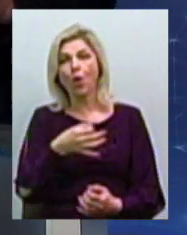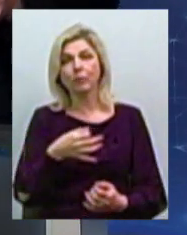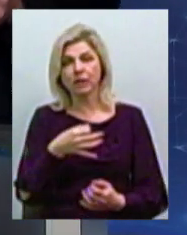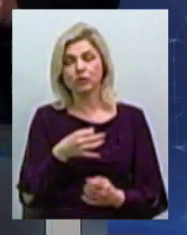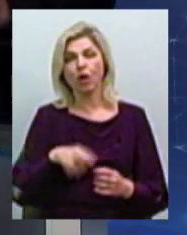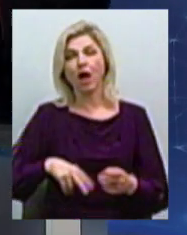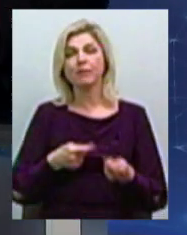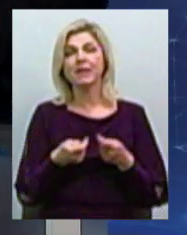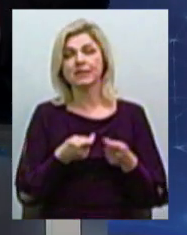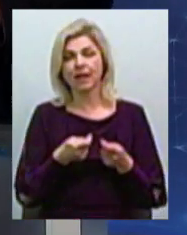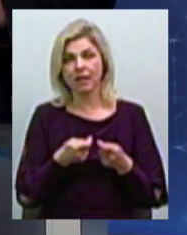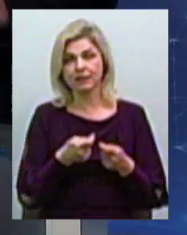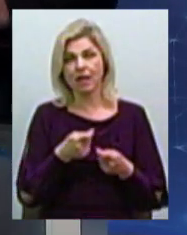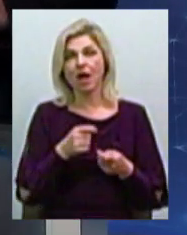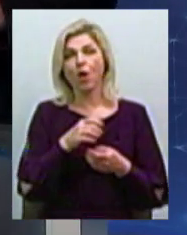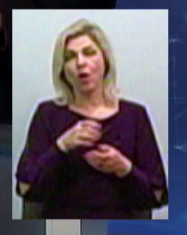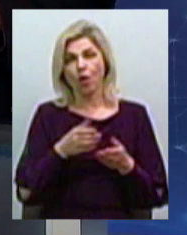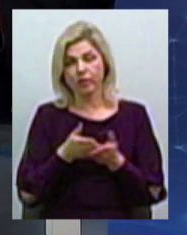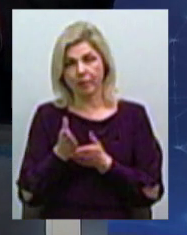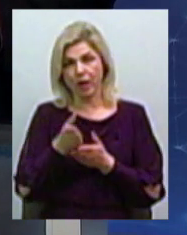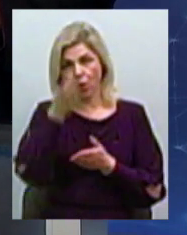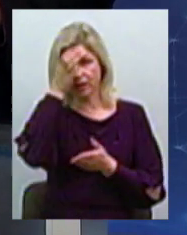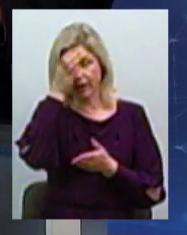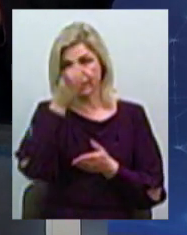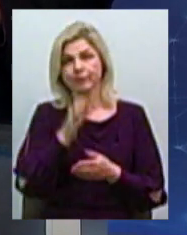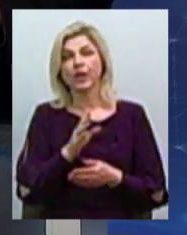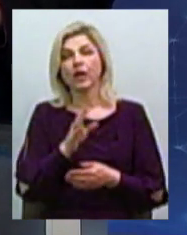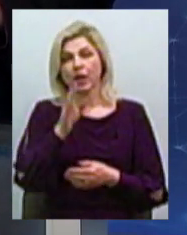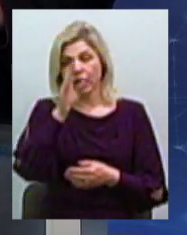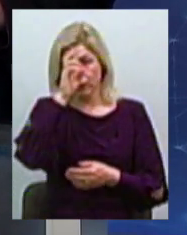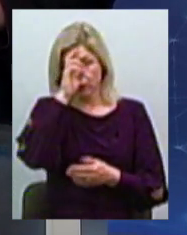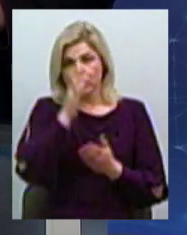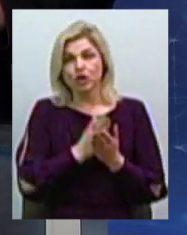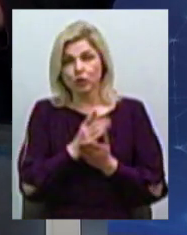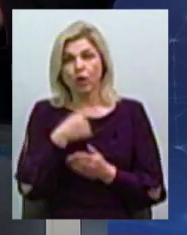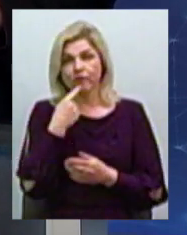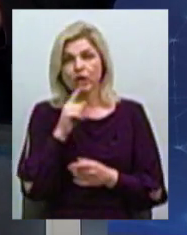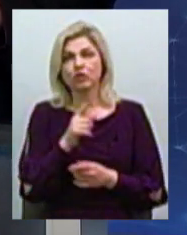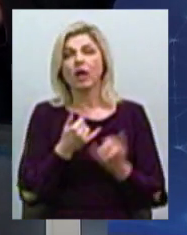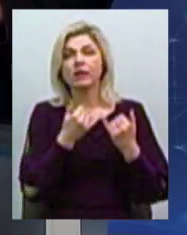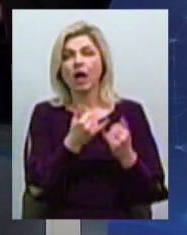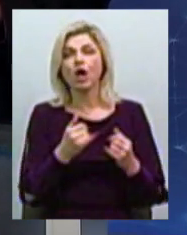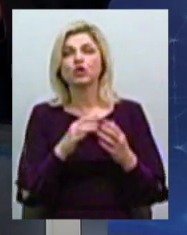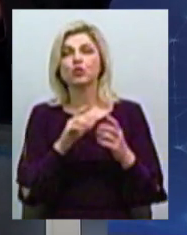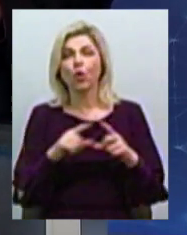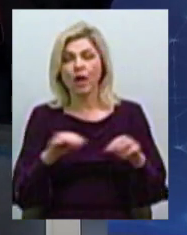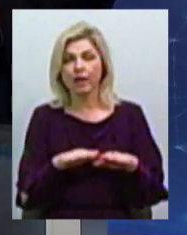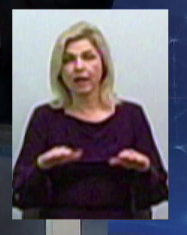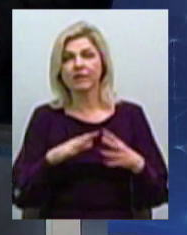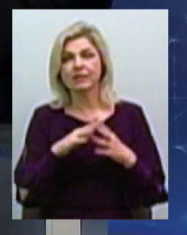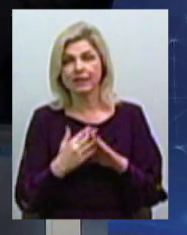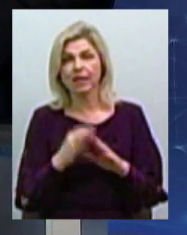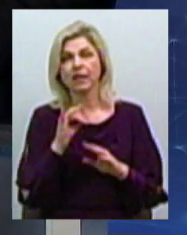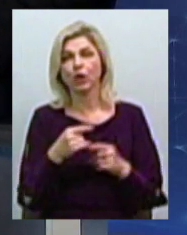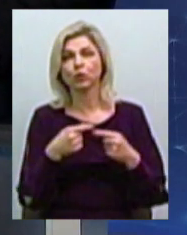Оленою Удовиченко 7 серпня цього року. Чиновниця казала, для школярів сіл та деяких міст Миколаївщини електронні